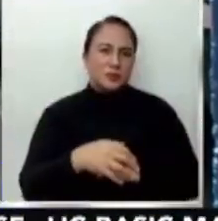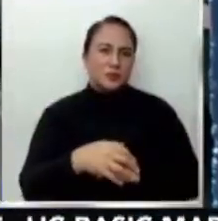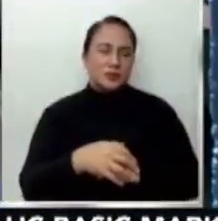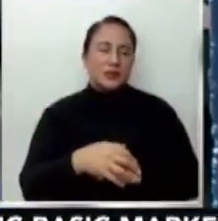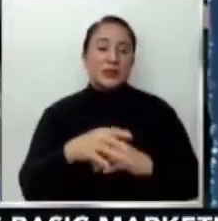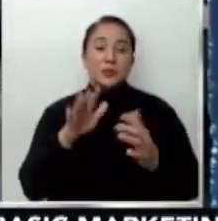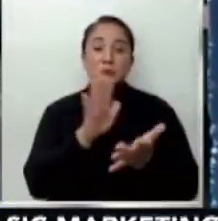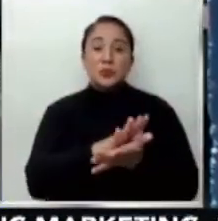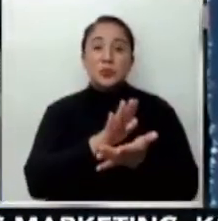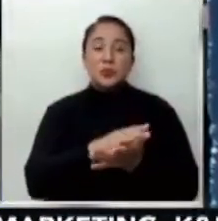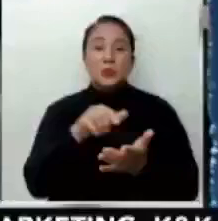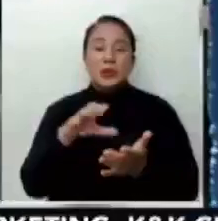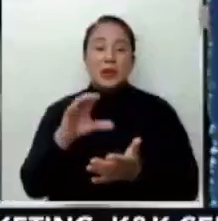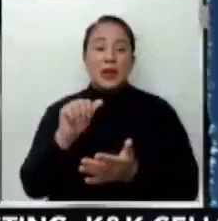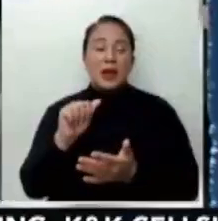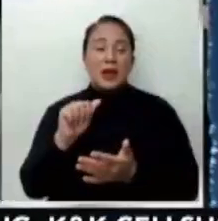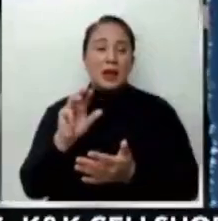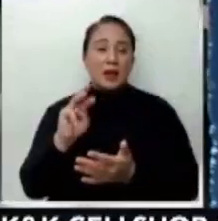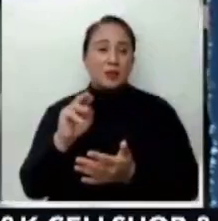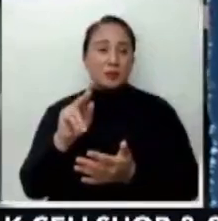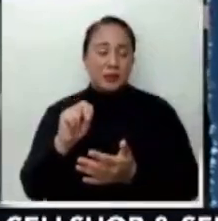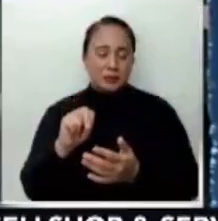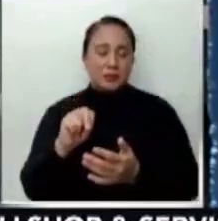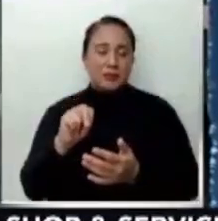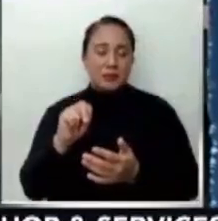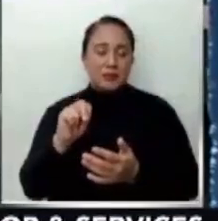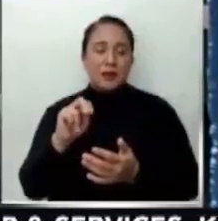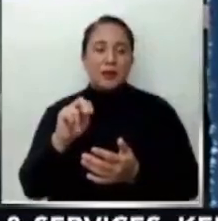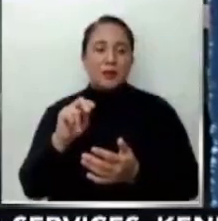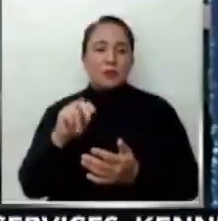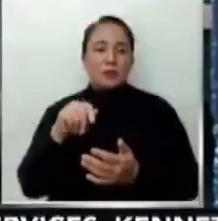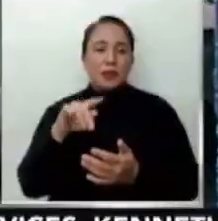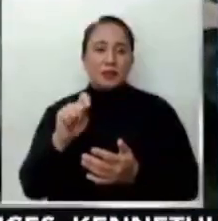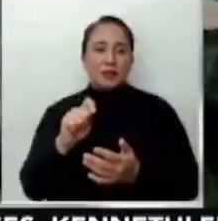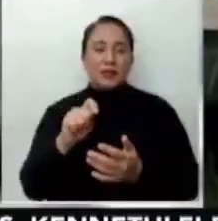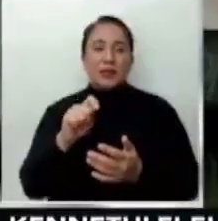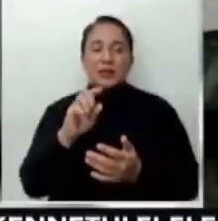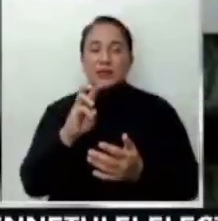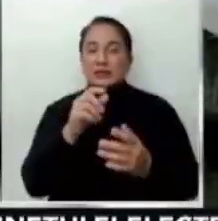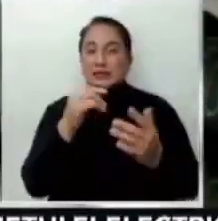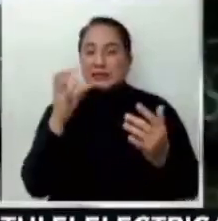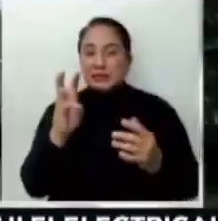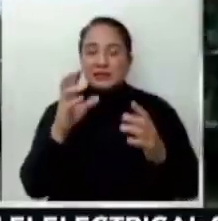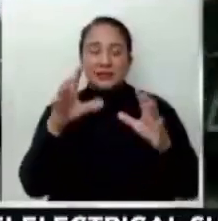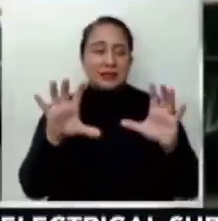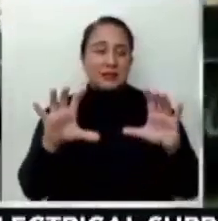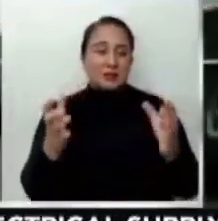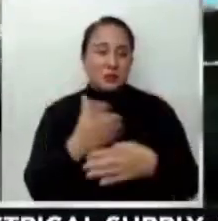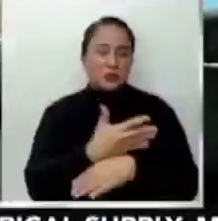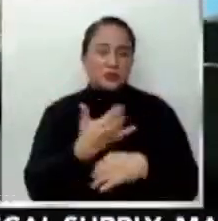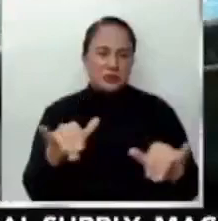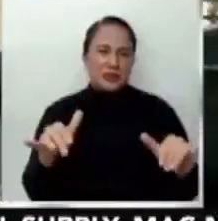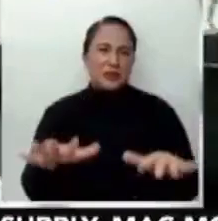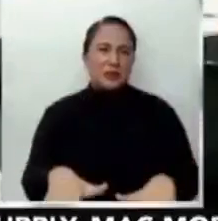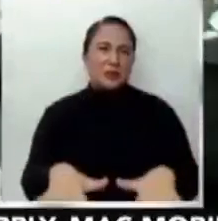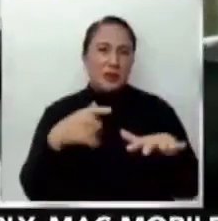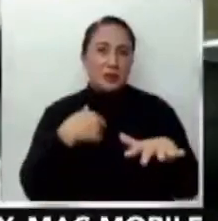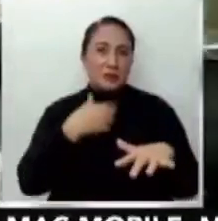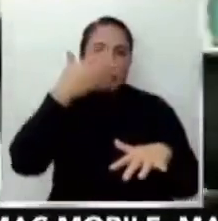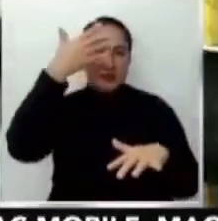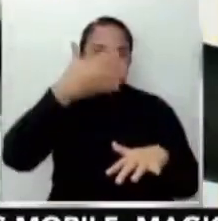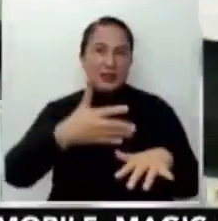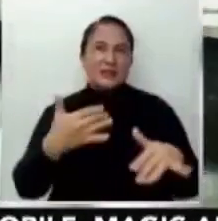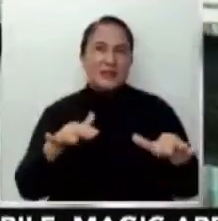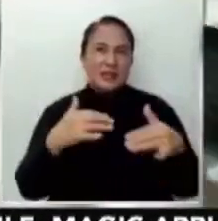ito, sa Kalumpit, Bulacan, anim sa mga classroom ang may tubig pa rin. At makikita nyo naman, dito mismo sa harapan, meron pa rin